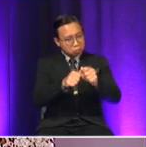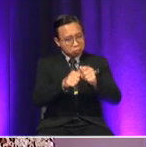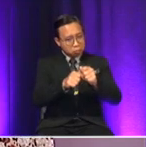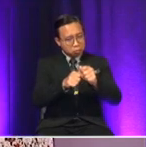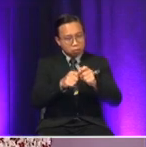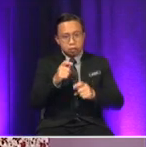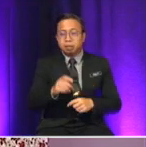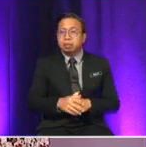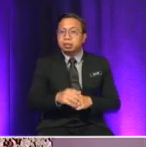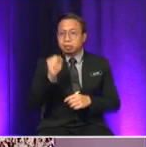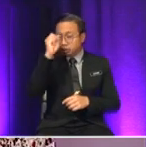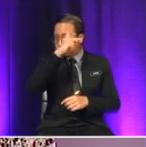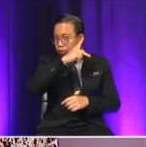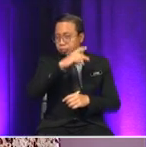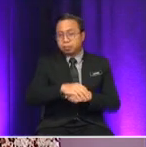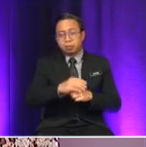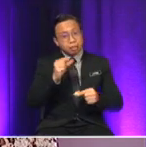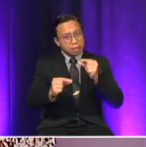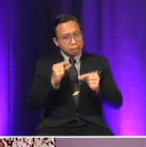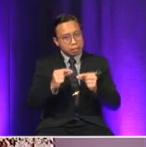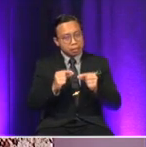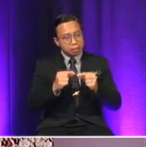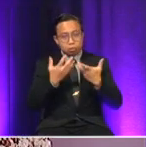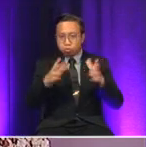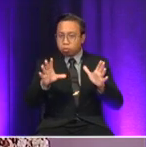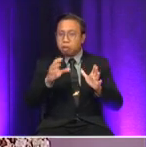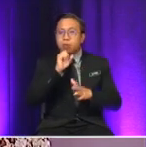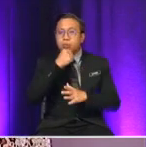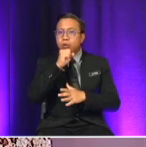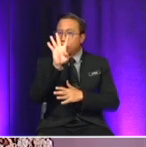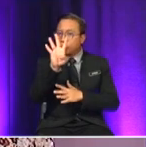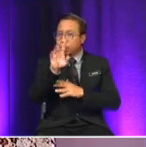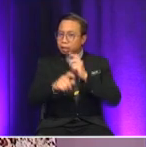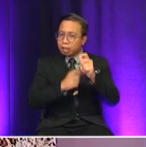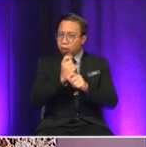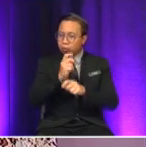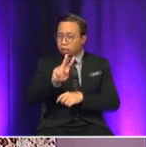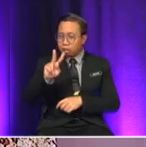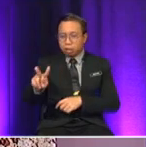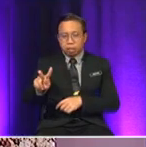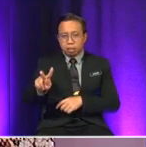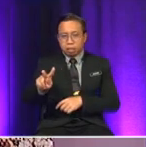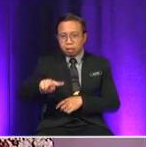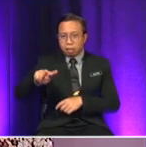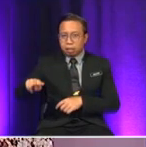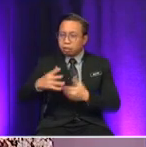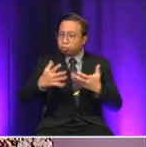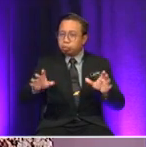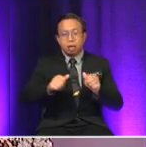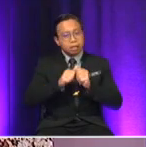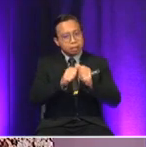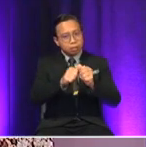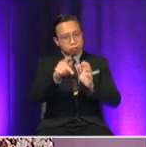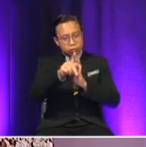gaya. Tetapi apabila mereka meningkat ke umur 4 tahun, kanak-kanak ini sudah boleh meniru